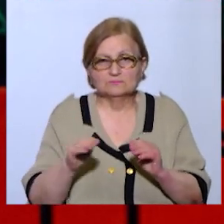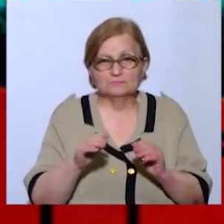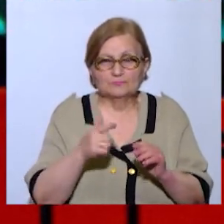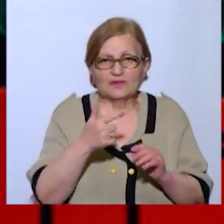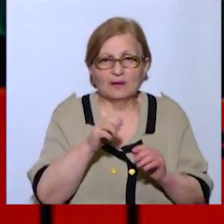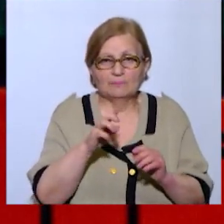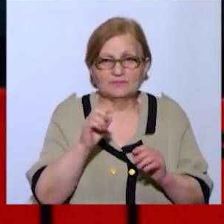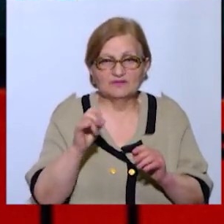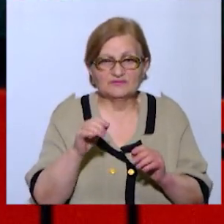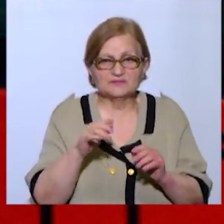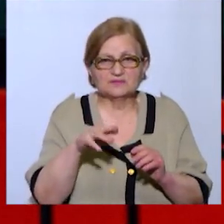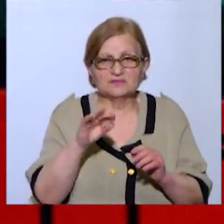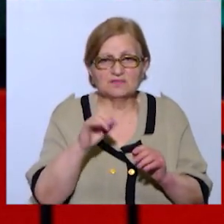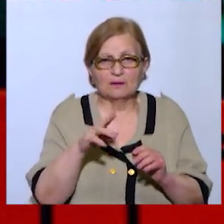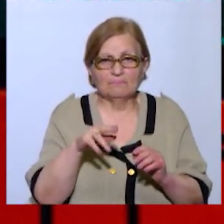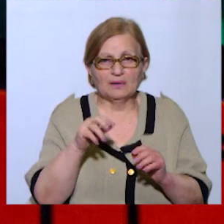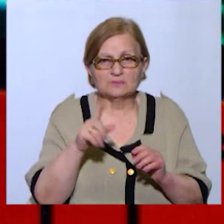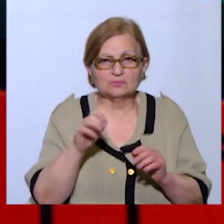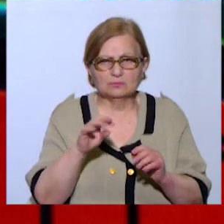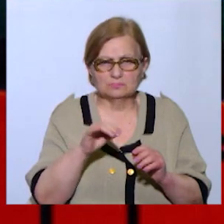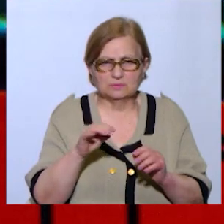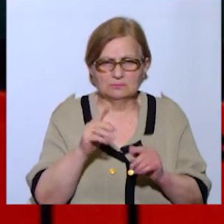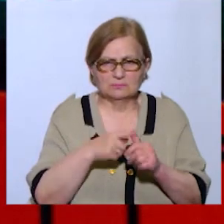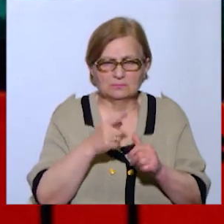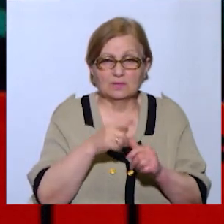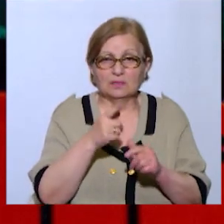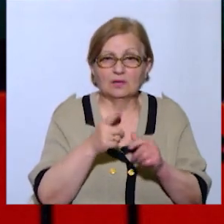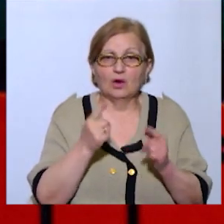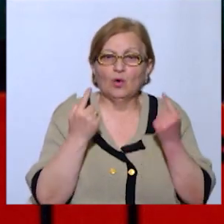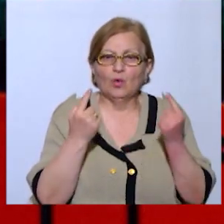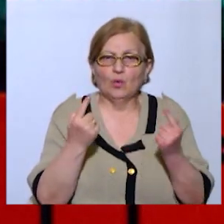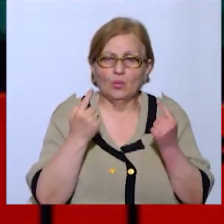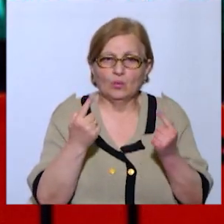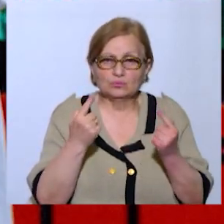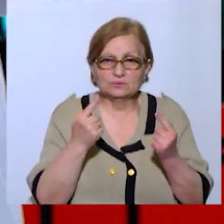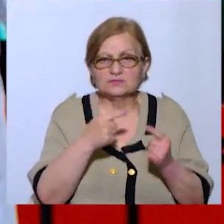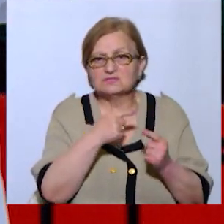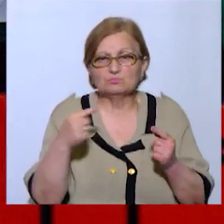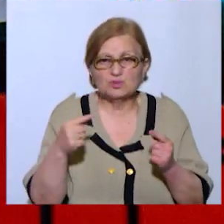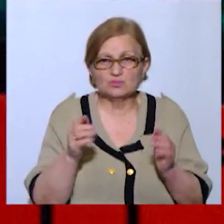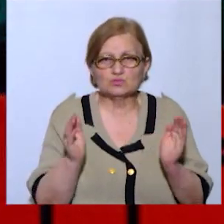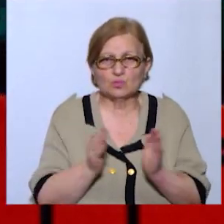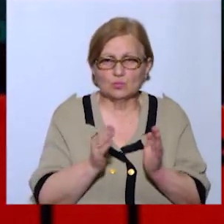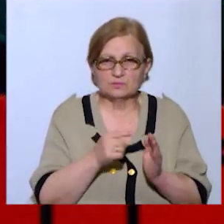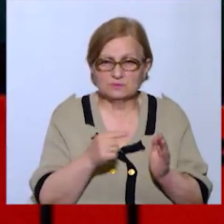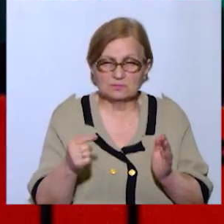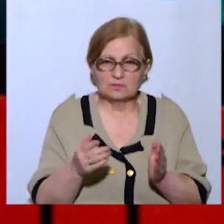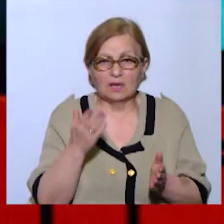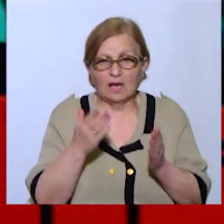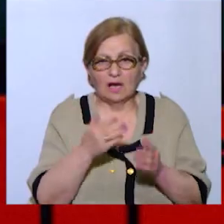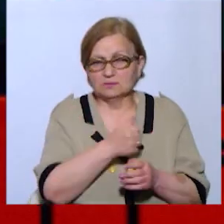დიაპაზონი ეწოდება მონაცემებში უდიდეს მონაცემს მინუს უმცირესი მონაცემი, ანუ ვარიაციული